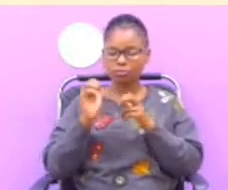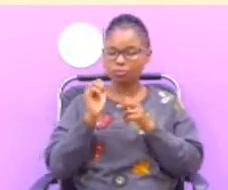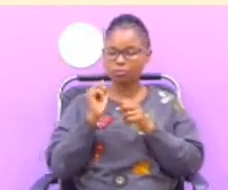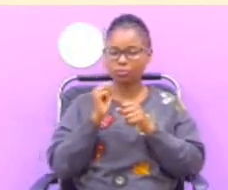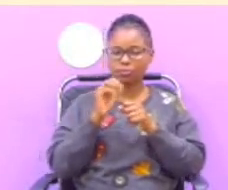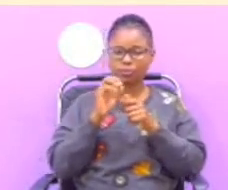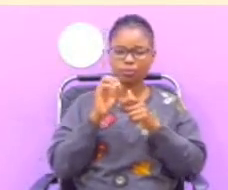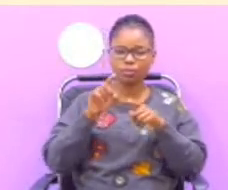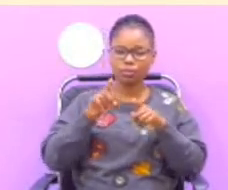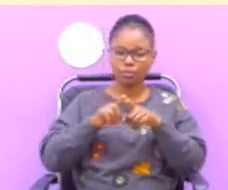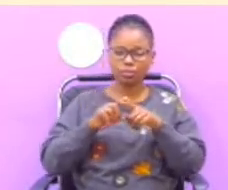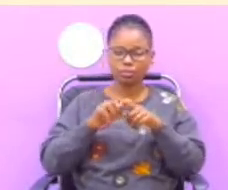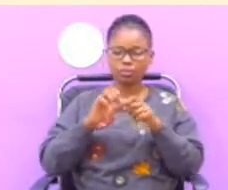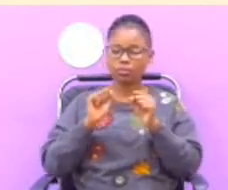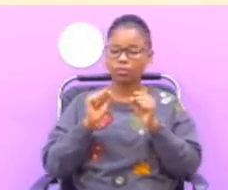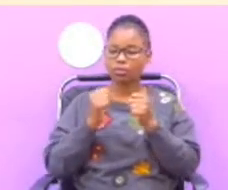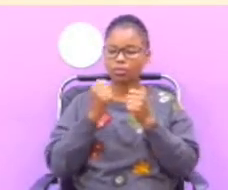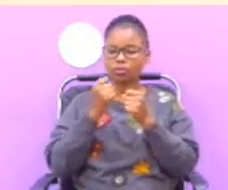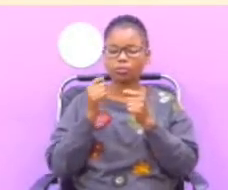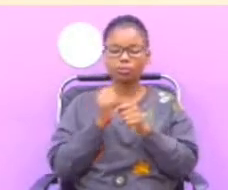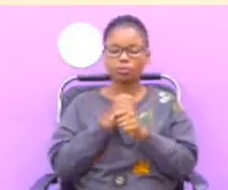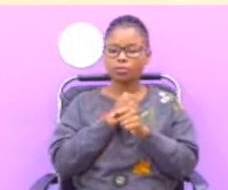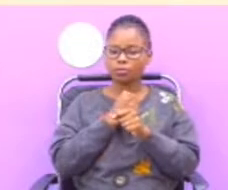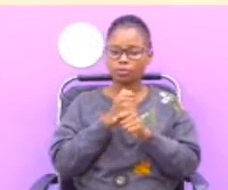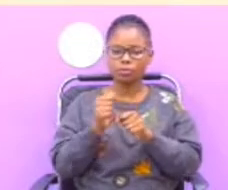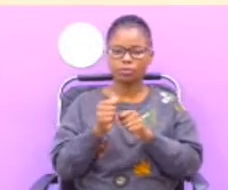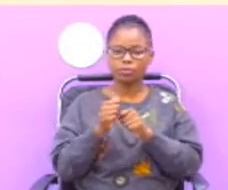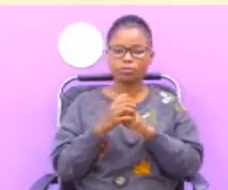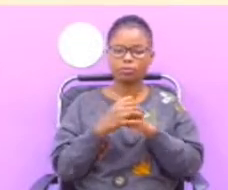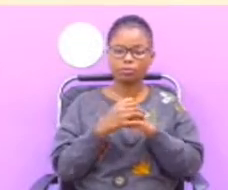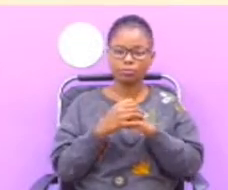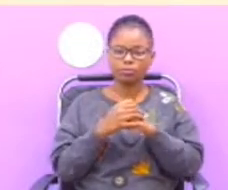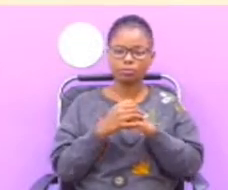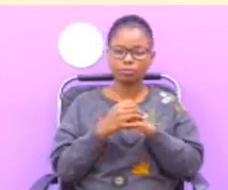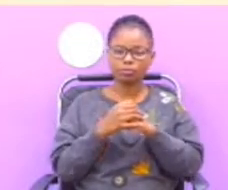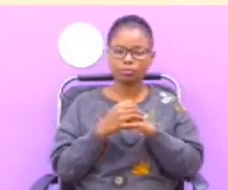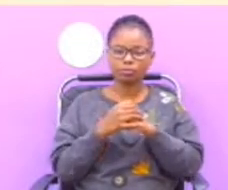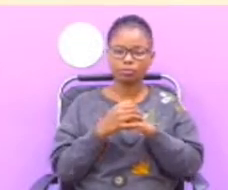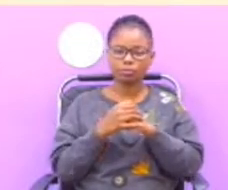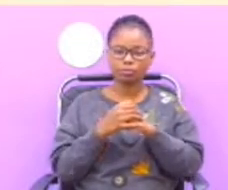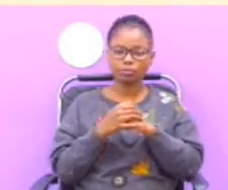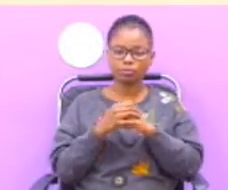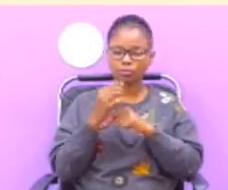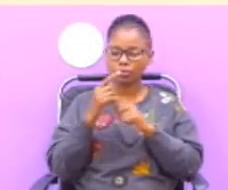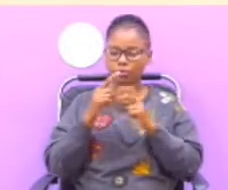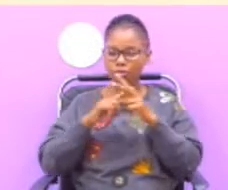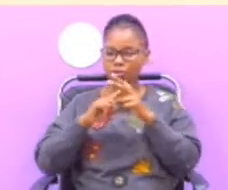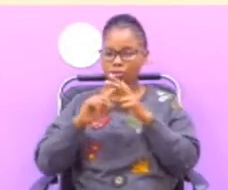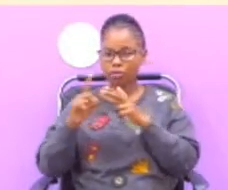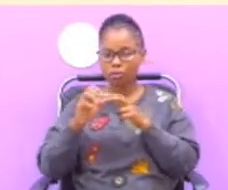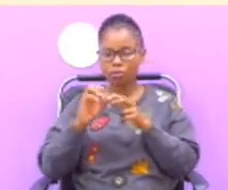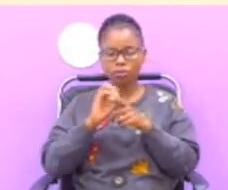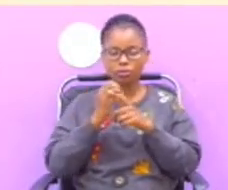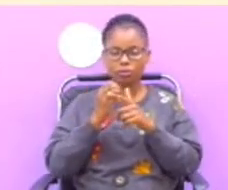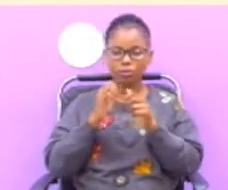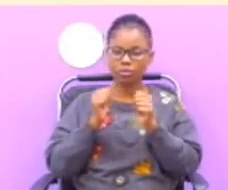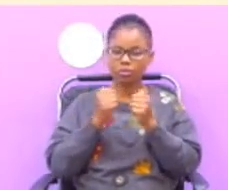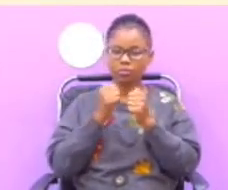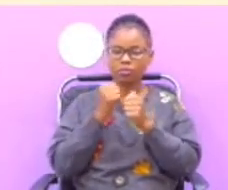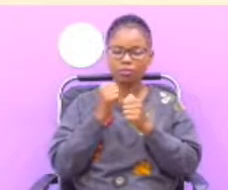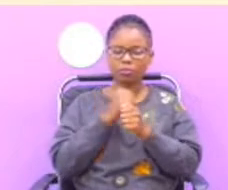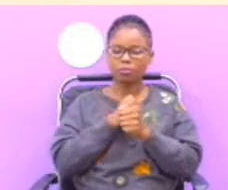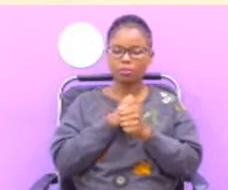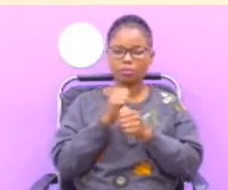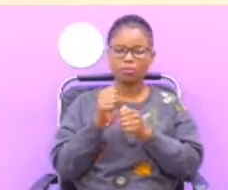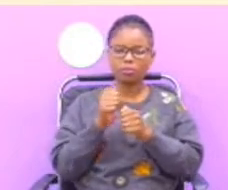gũtikĩrĩ ona ũmwe ũkahonoka gũtirĩ no mũkahota kũũra na gũtirĩ no mũkahonoka